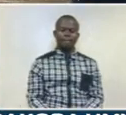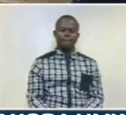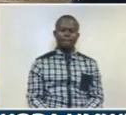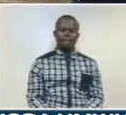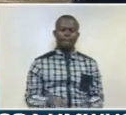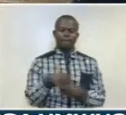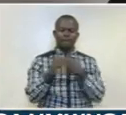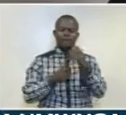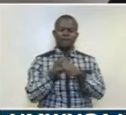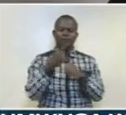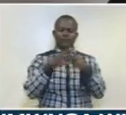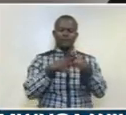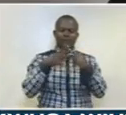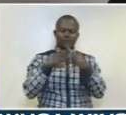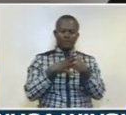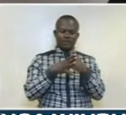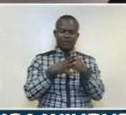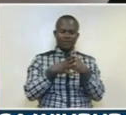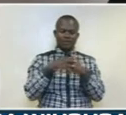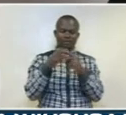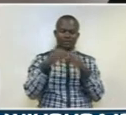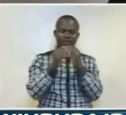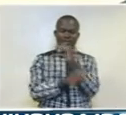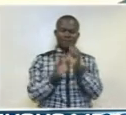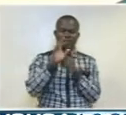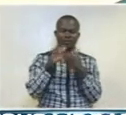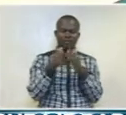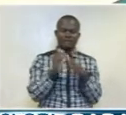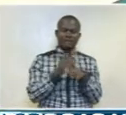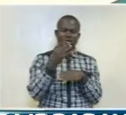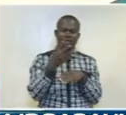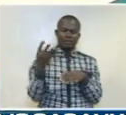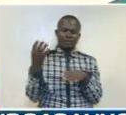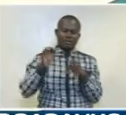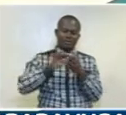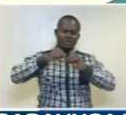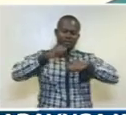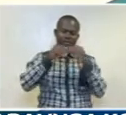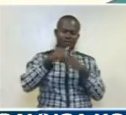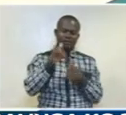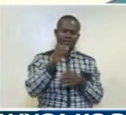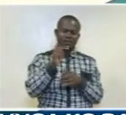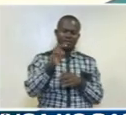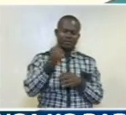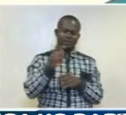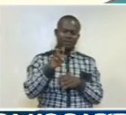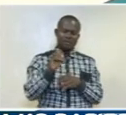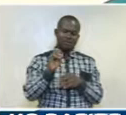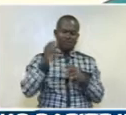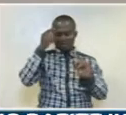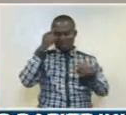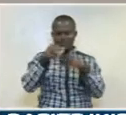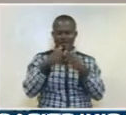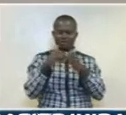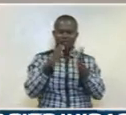mu mwaka wa 1999 nibwo abakuru b'ibihugu bya Afurika bagera kuri 44 bashyize umukono ku masezerano ya Moscow muri Cote d'Ivoire agamije gufungura